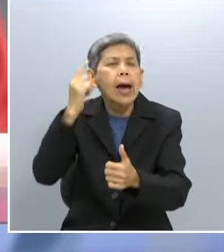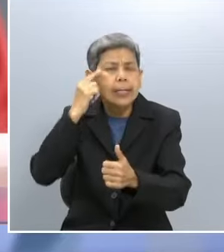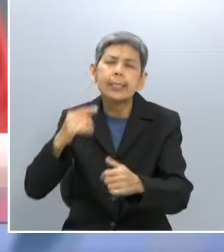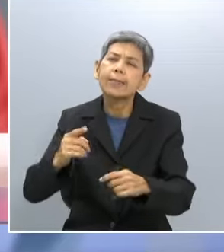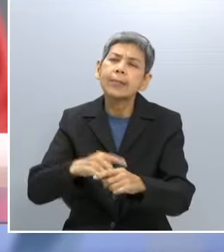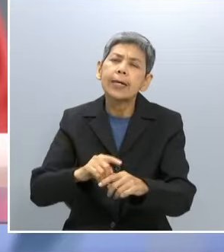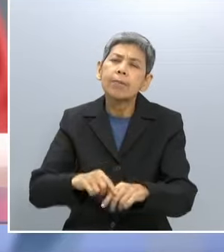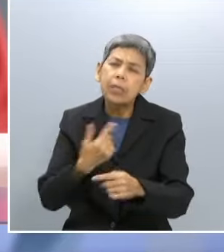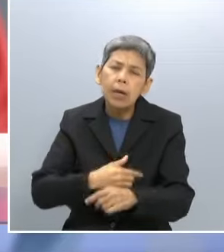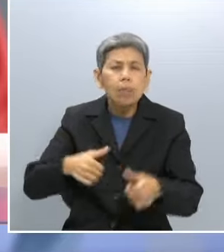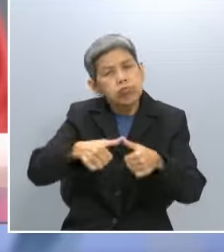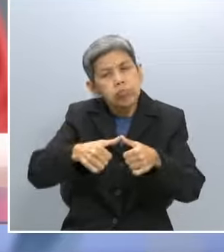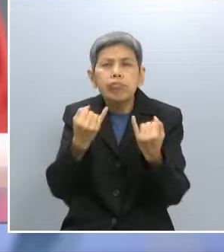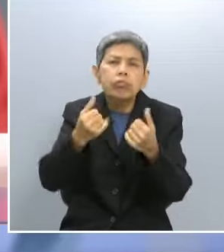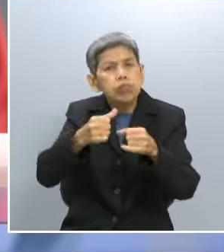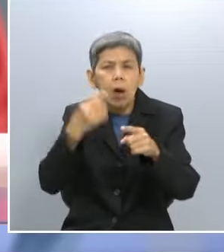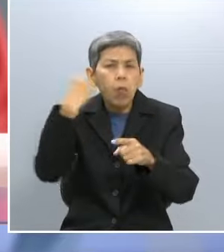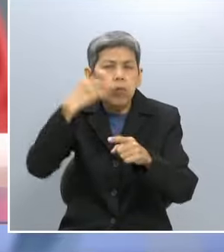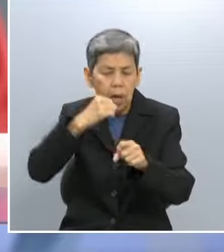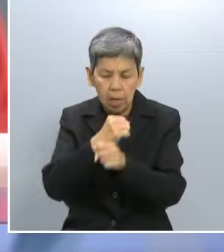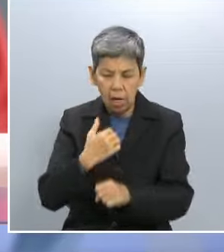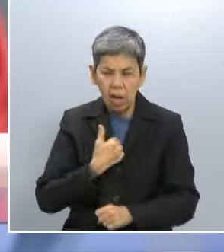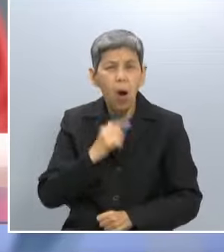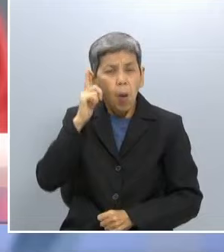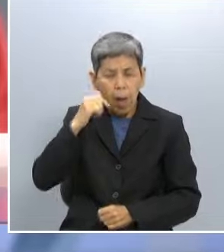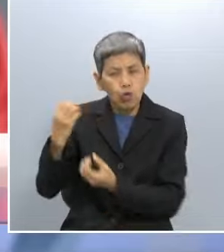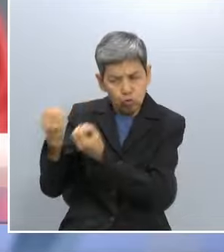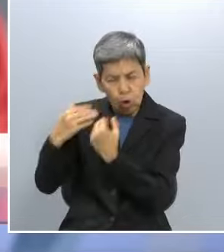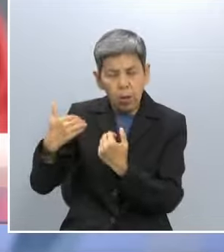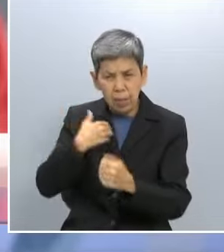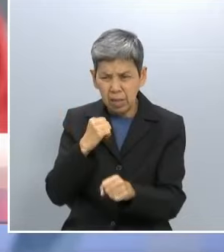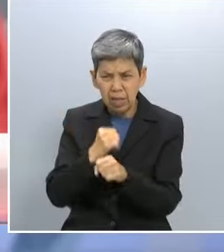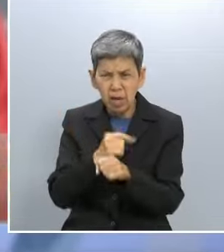กันเราก็เลยเลือกที่จะไม่ยุ่งเพราะว่าจริงๆแล้วเหมือนแม่เราก็เคยสอนท